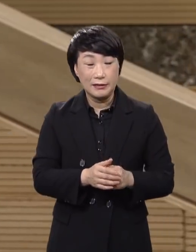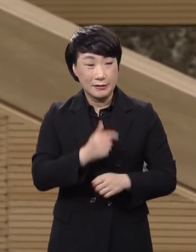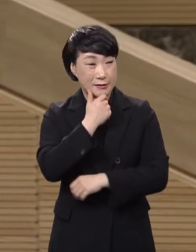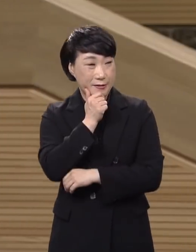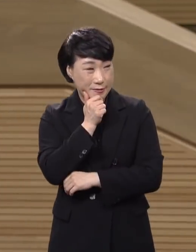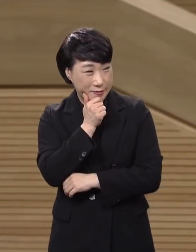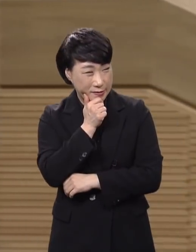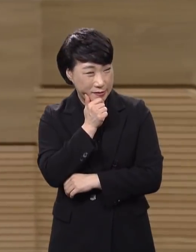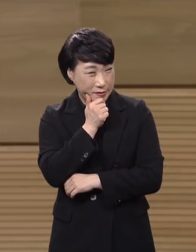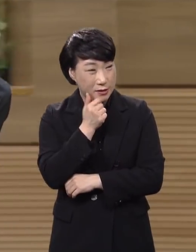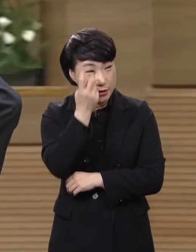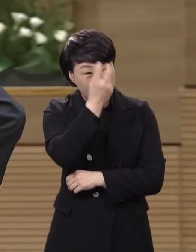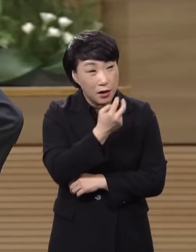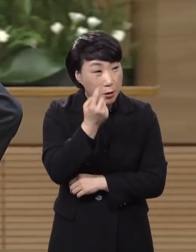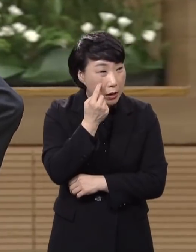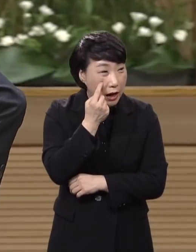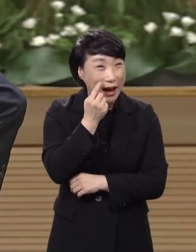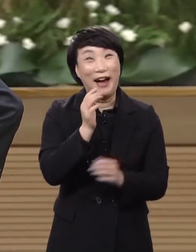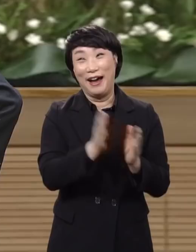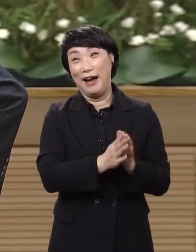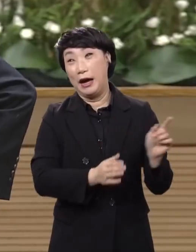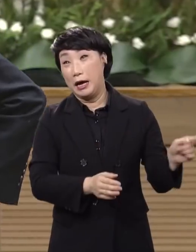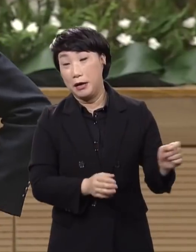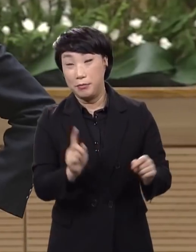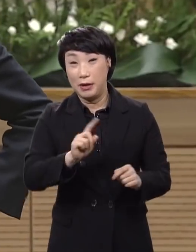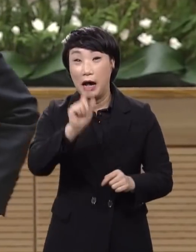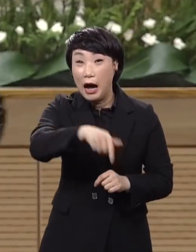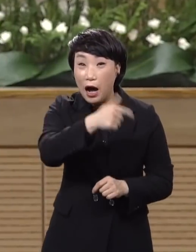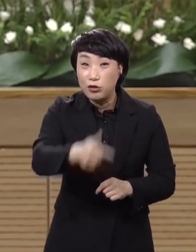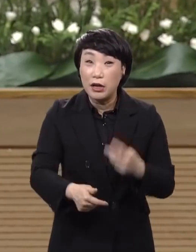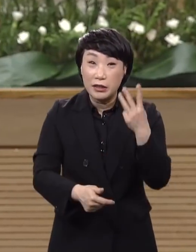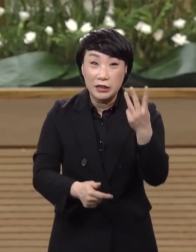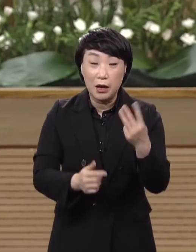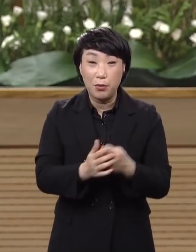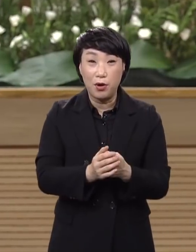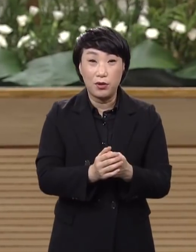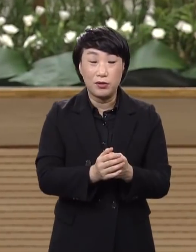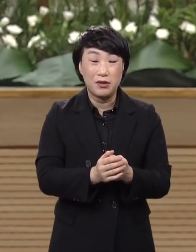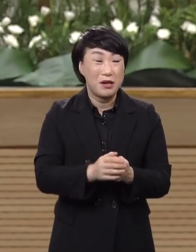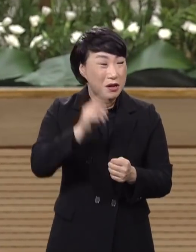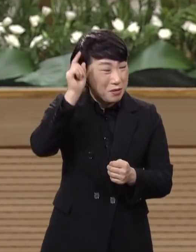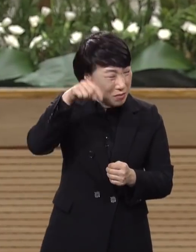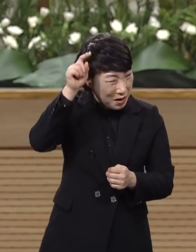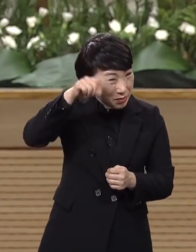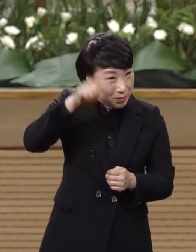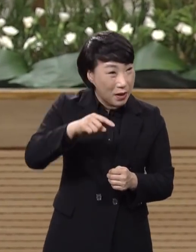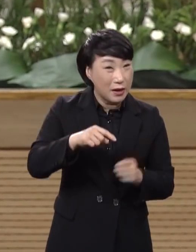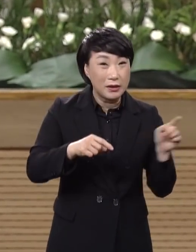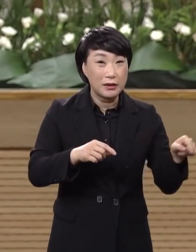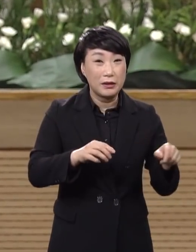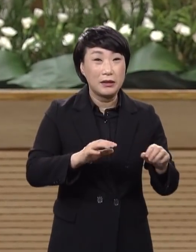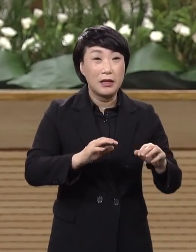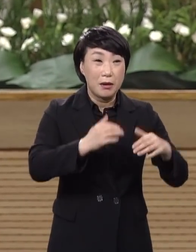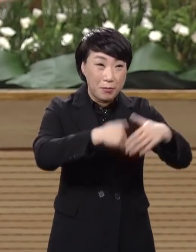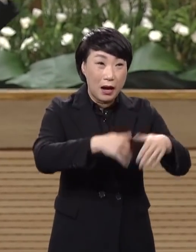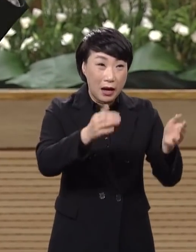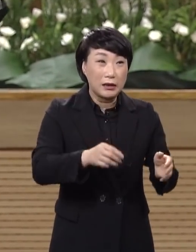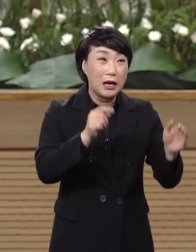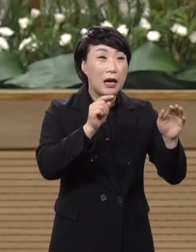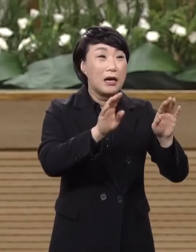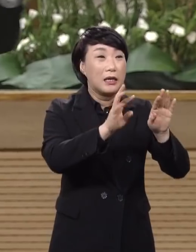가만히 다니엘을 보니까 다니엘이 하루에 3번씩 꼬박꼬박 자기 방에